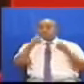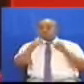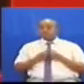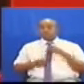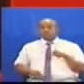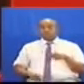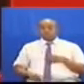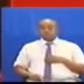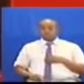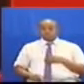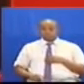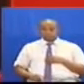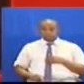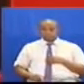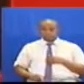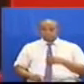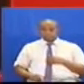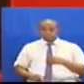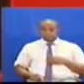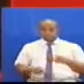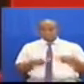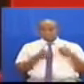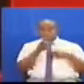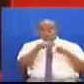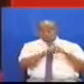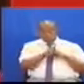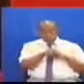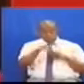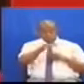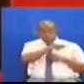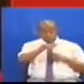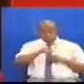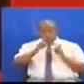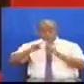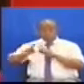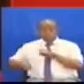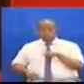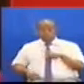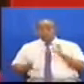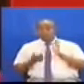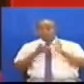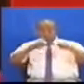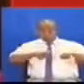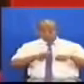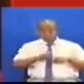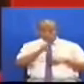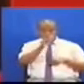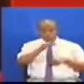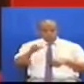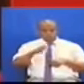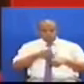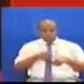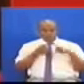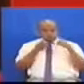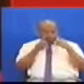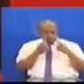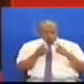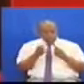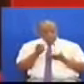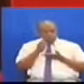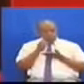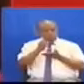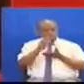usalama. Lakini ukienda katika nyanja mbalimbali, leo hii watu wote wanashuhudia jinsi gani uwekezaji